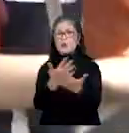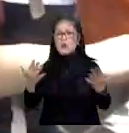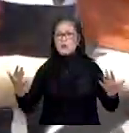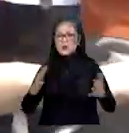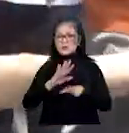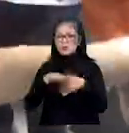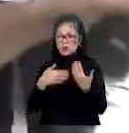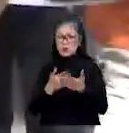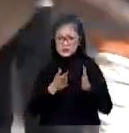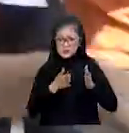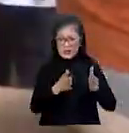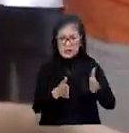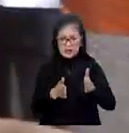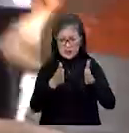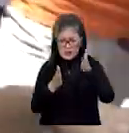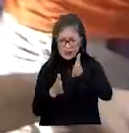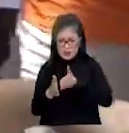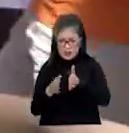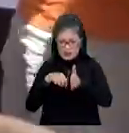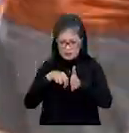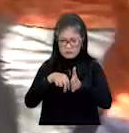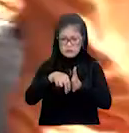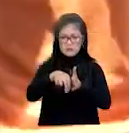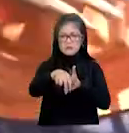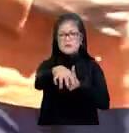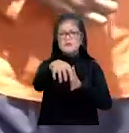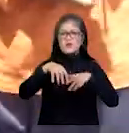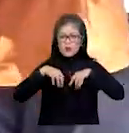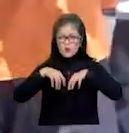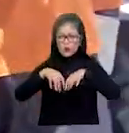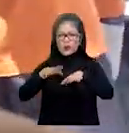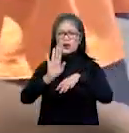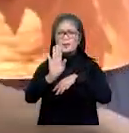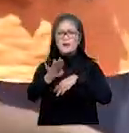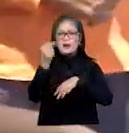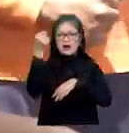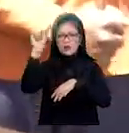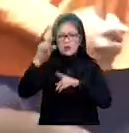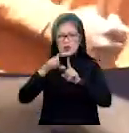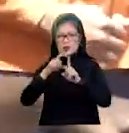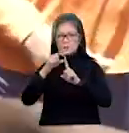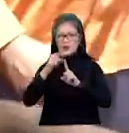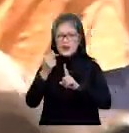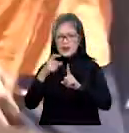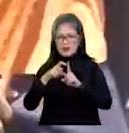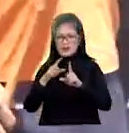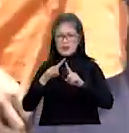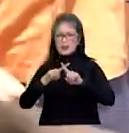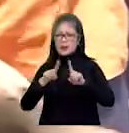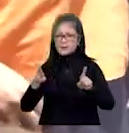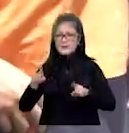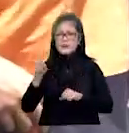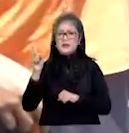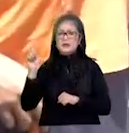setengah badan dari Jalan Urip Sumoharjo di jalur bawah tepat di depan kantor DPRD Provinsi Sulawesi Selatan, namun dengan adanya pasukan